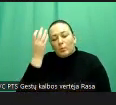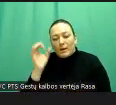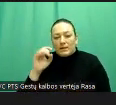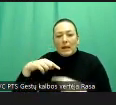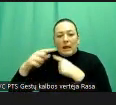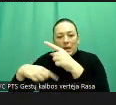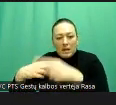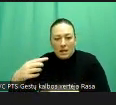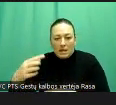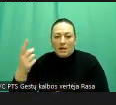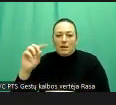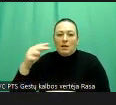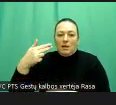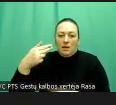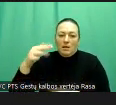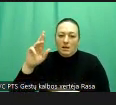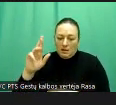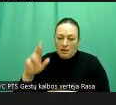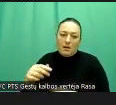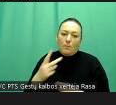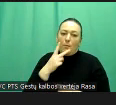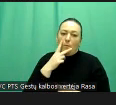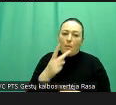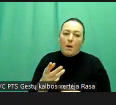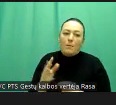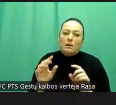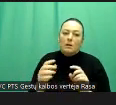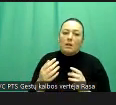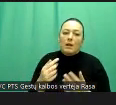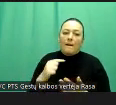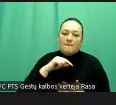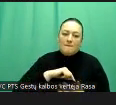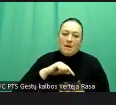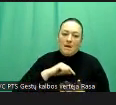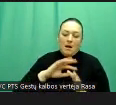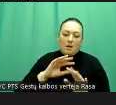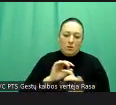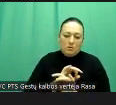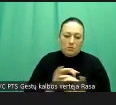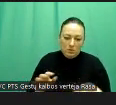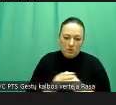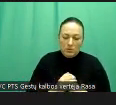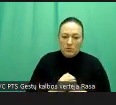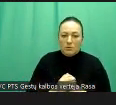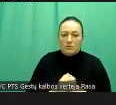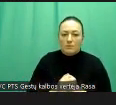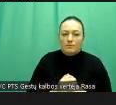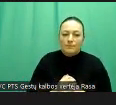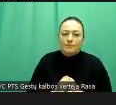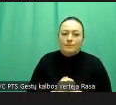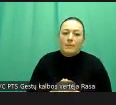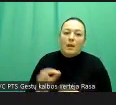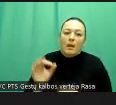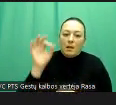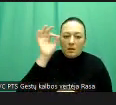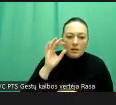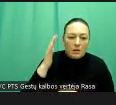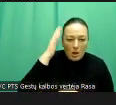DNR ir pamatyti tam tikras charakteristikas. Taigi, reikšmių teoriją